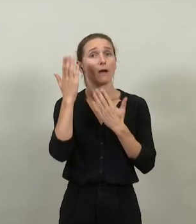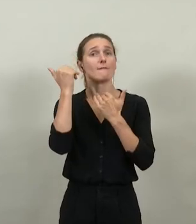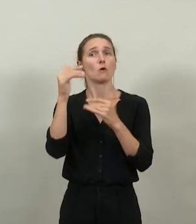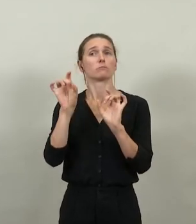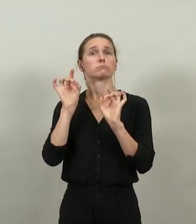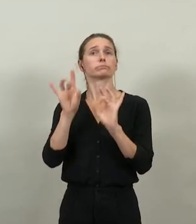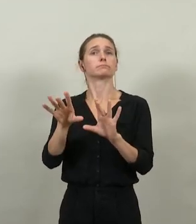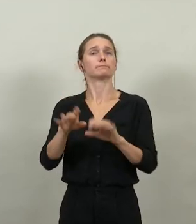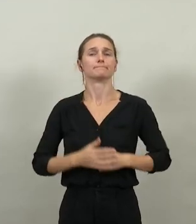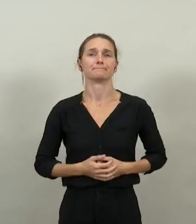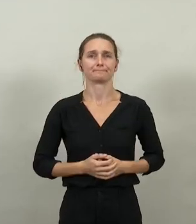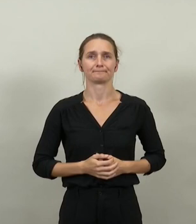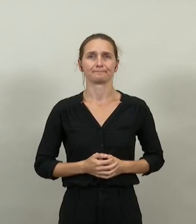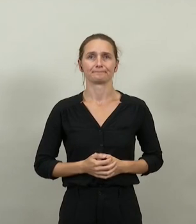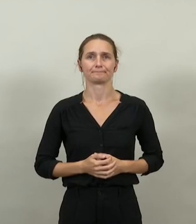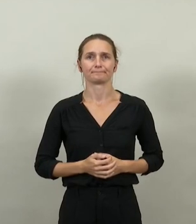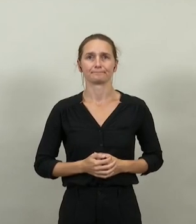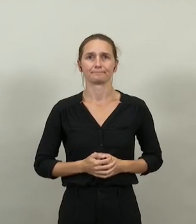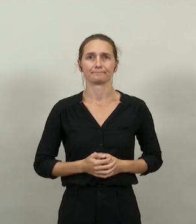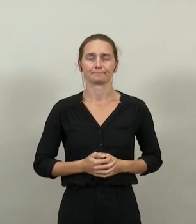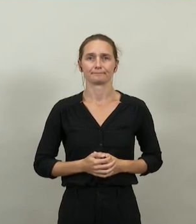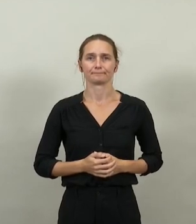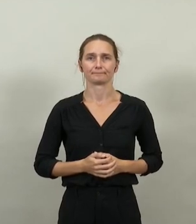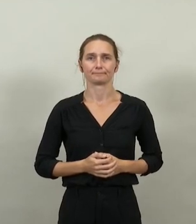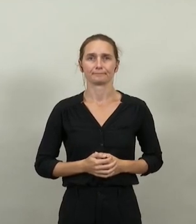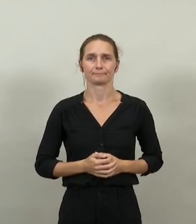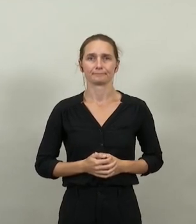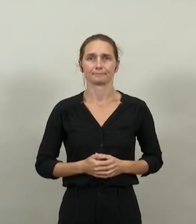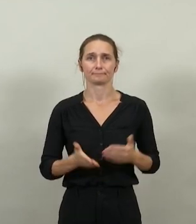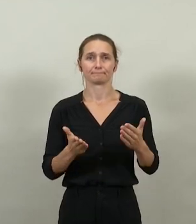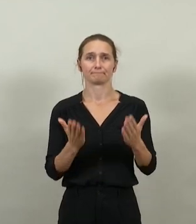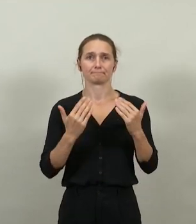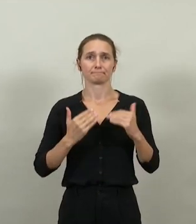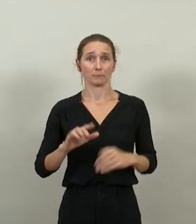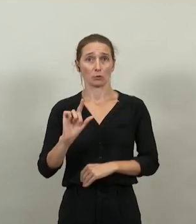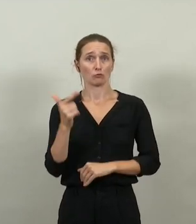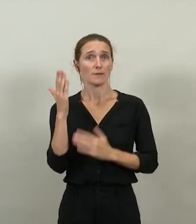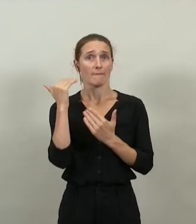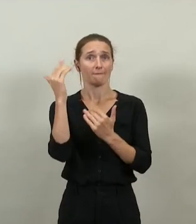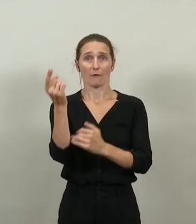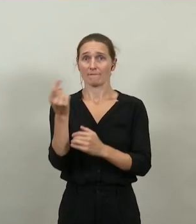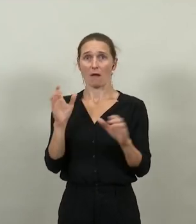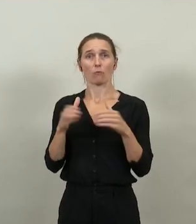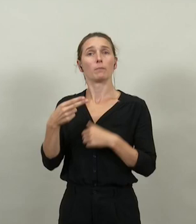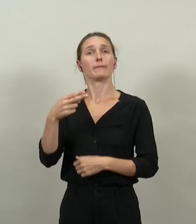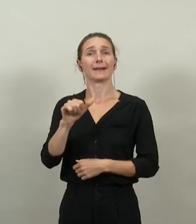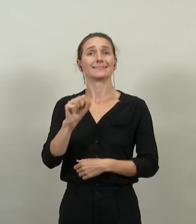rejeté le deè vœ est porté par NASA